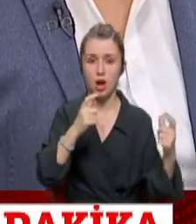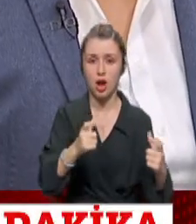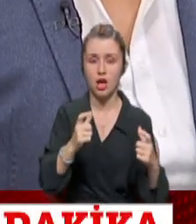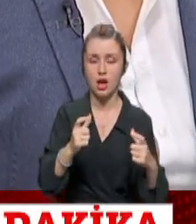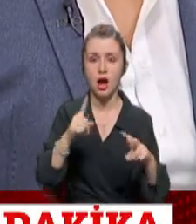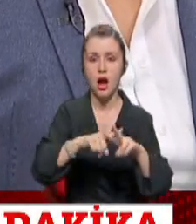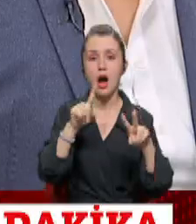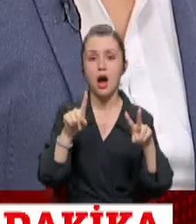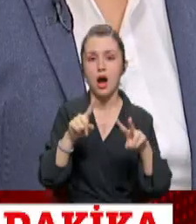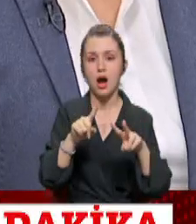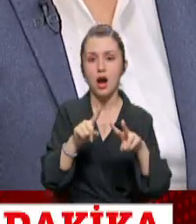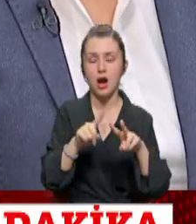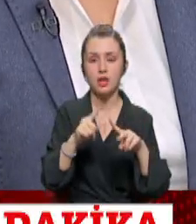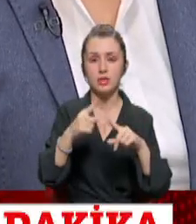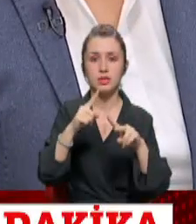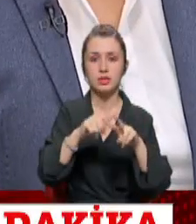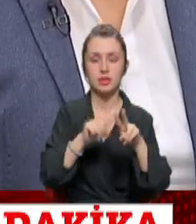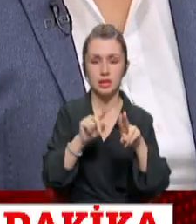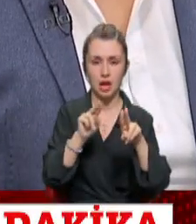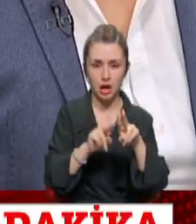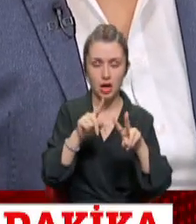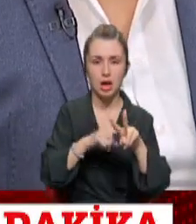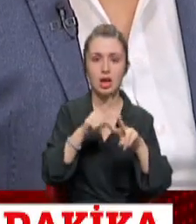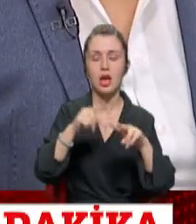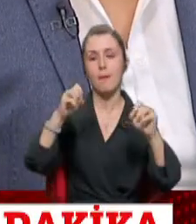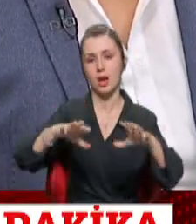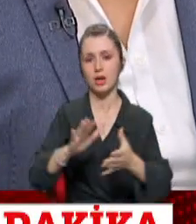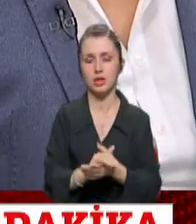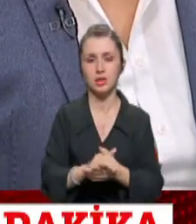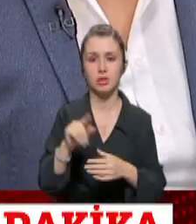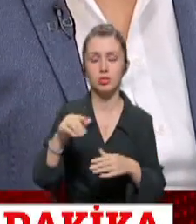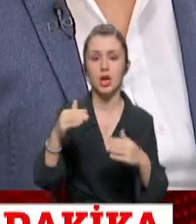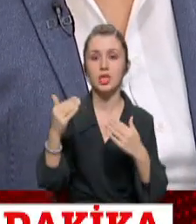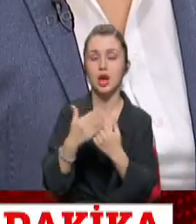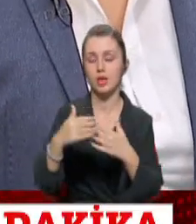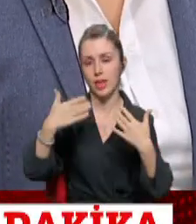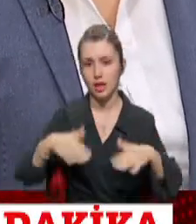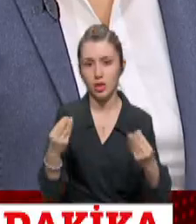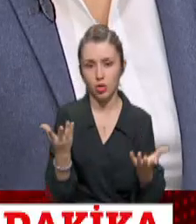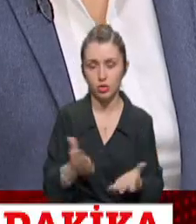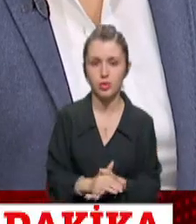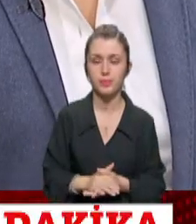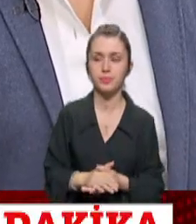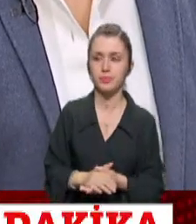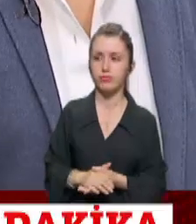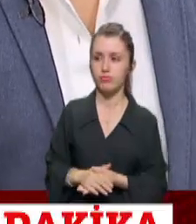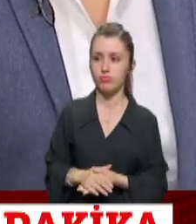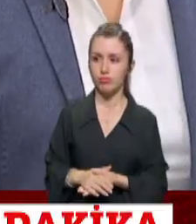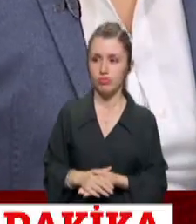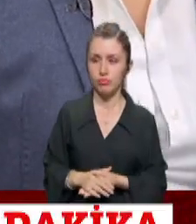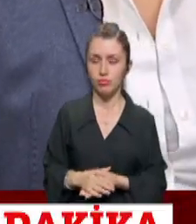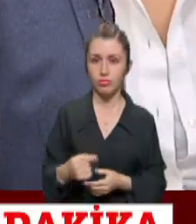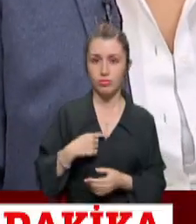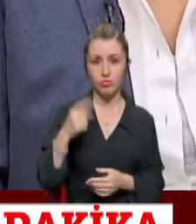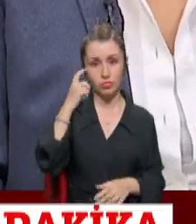bayağı kaderine terk edildi. Hiçbir yardım gitmedi. Yani yardım götürmeye bugün çalışanlar engellendi. 10. evet.